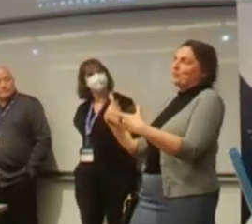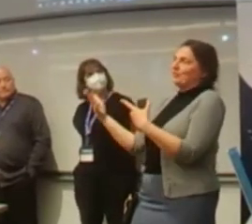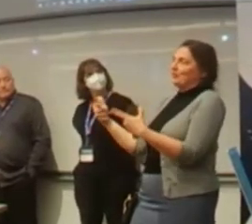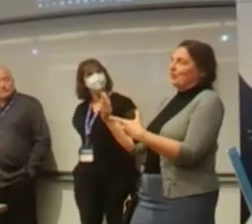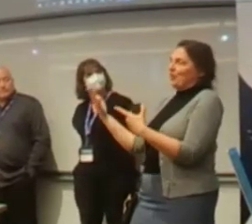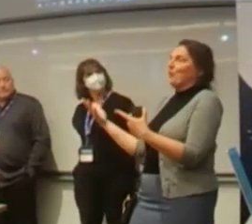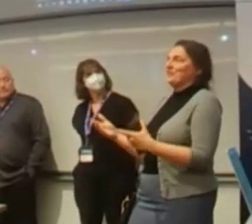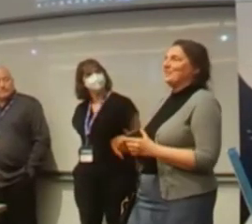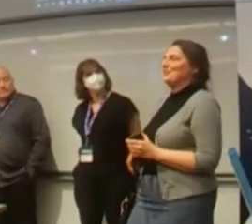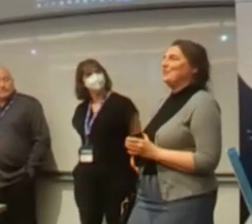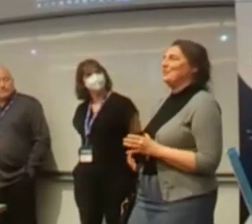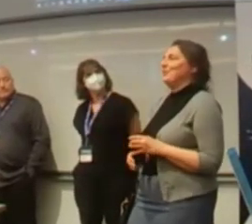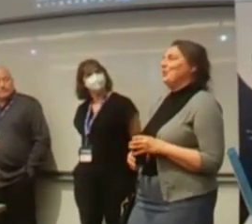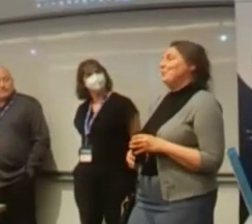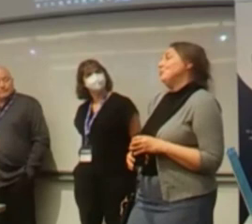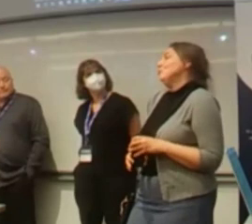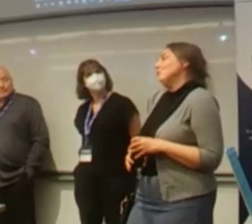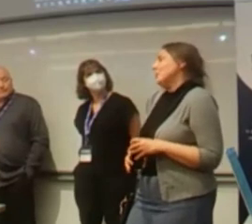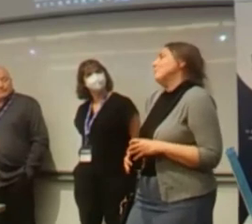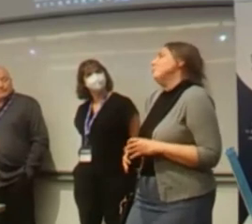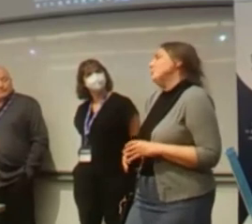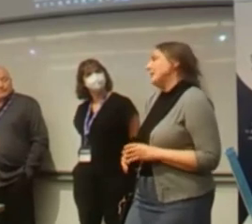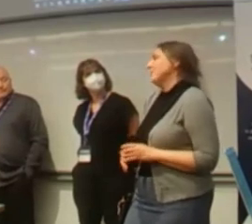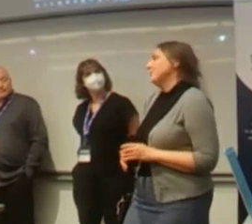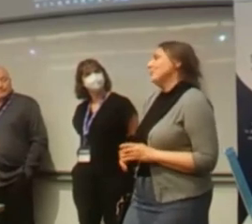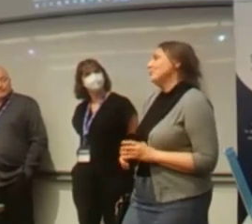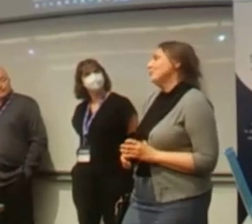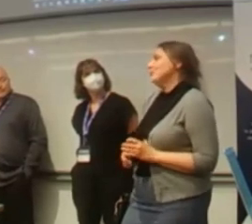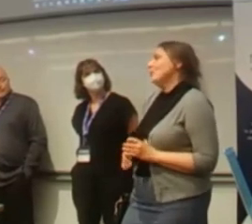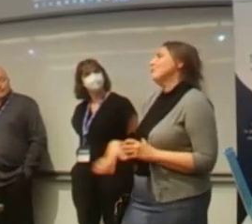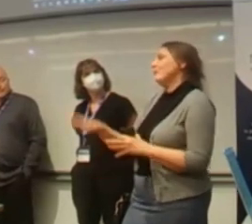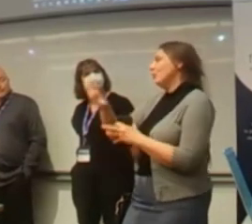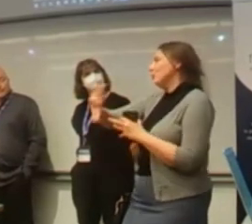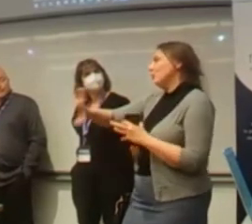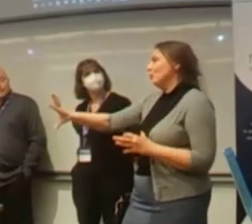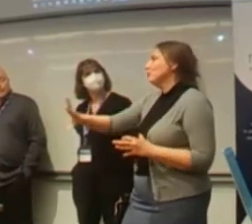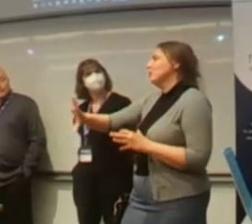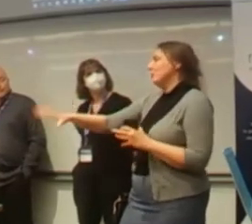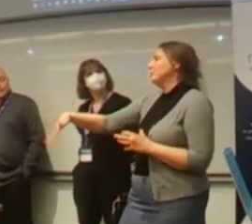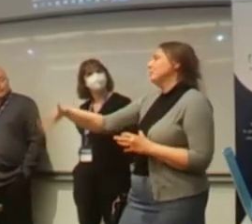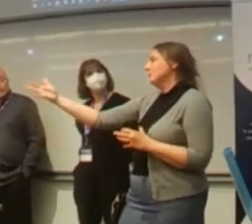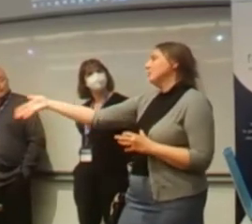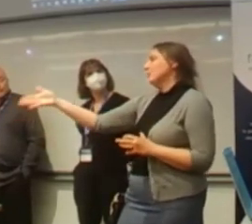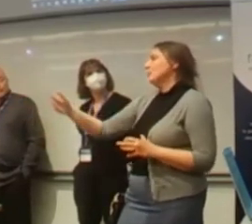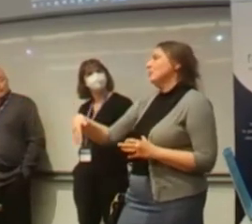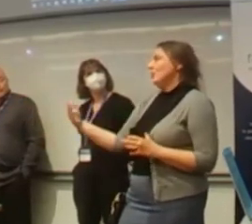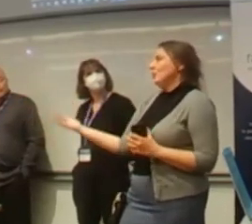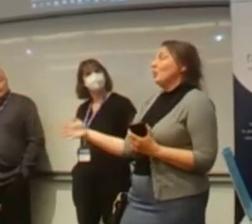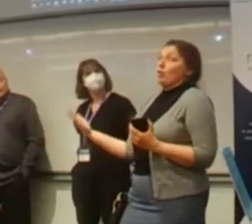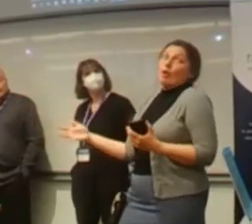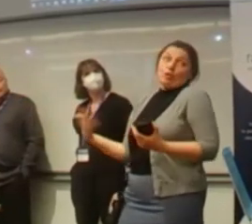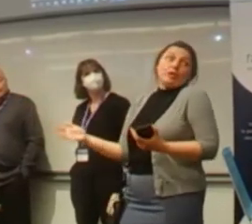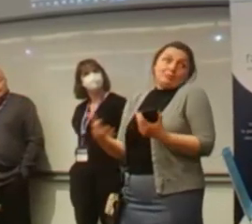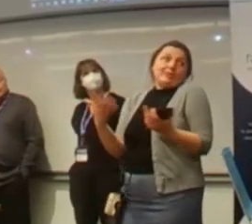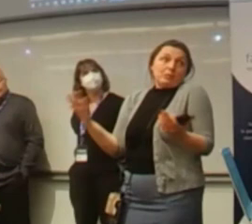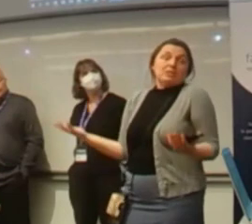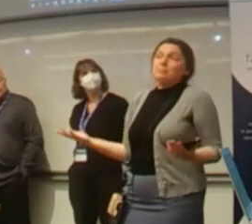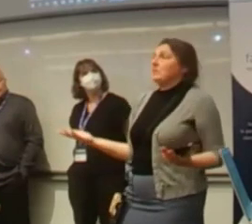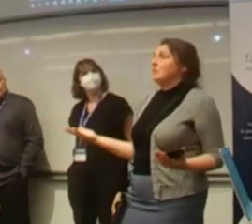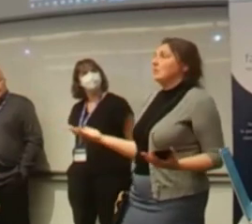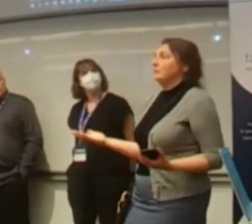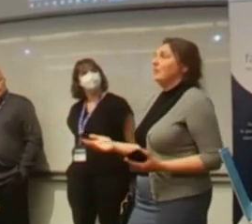un peu ça que le contexte. Là, puis nous, c'était plus simple de dire on va faire un chapitre qu'on aurait pu